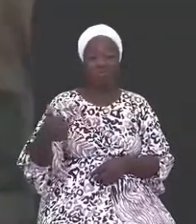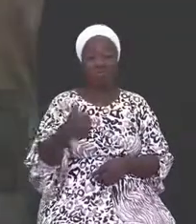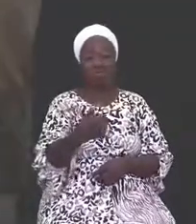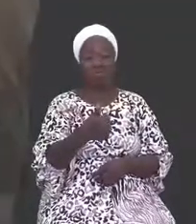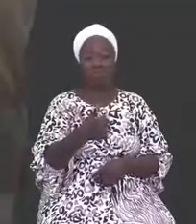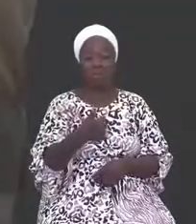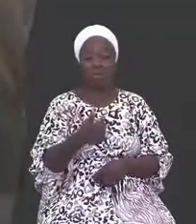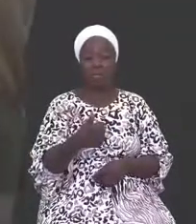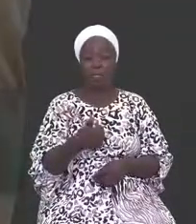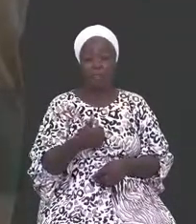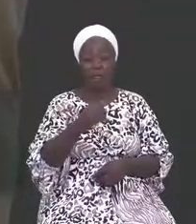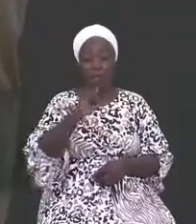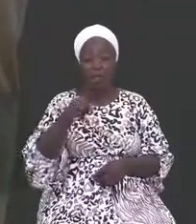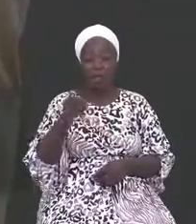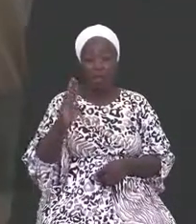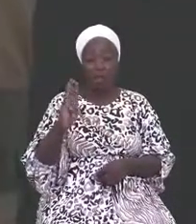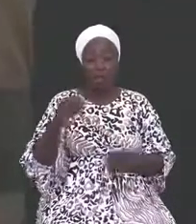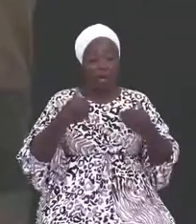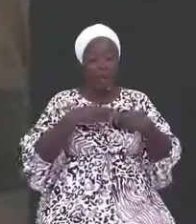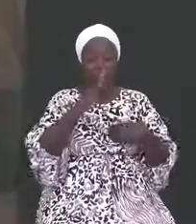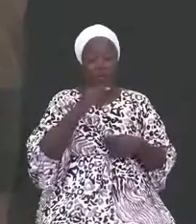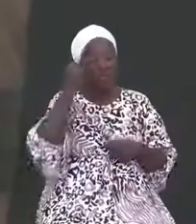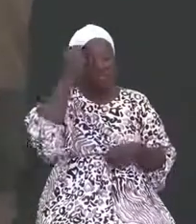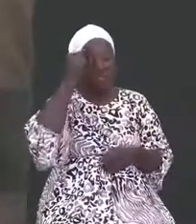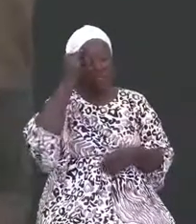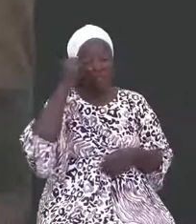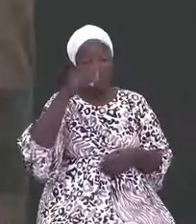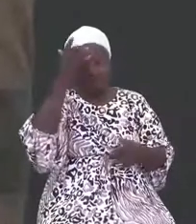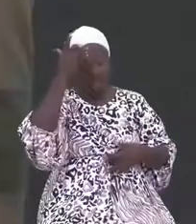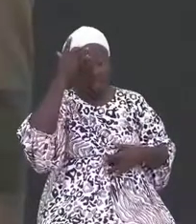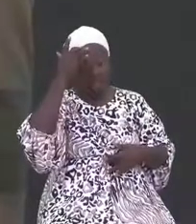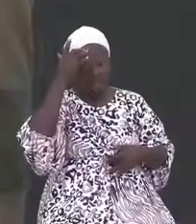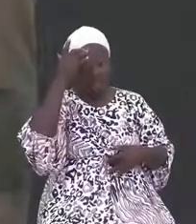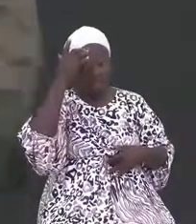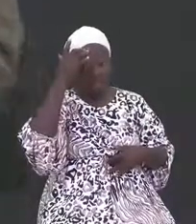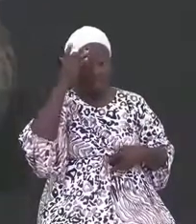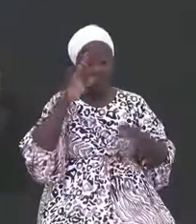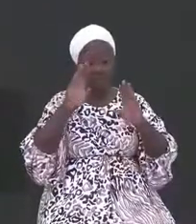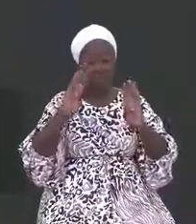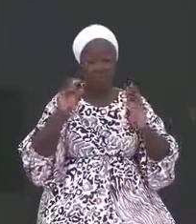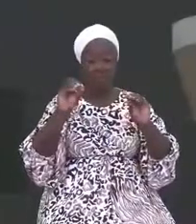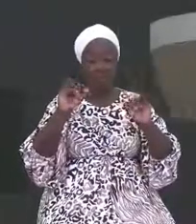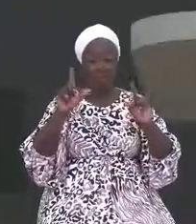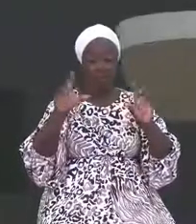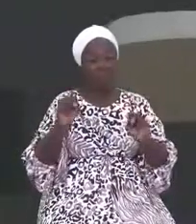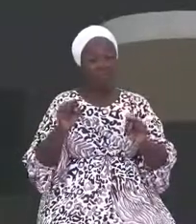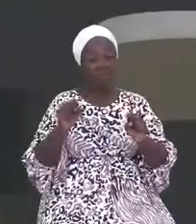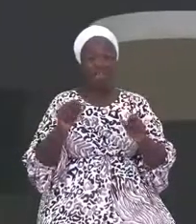Job était malade et il y avait des plaies partout sur lui. Et tout ce